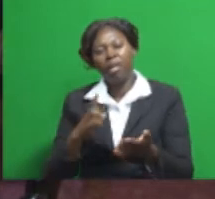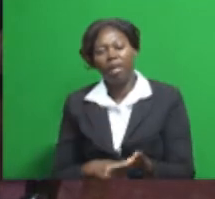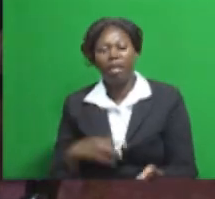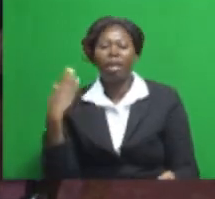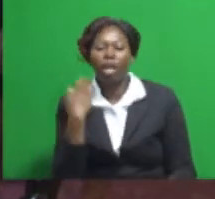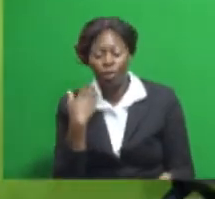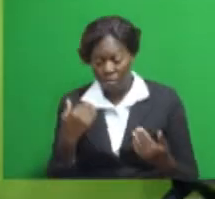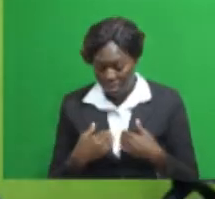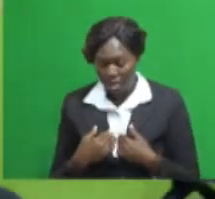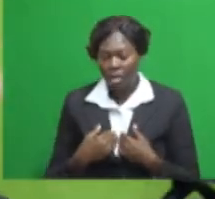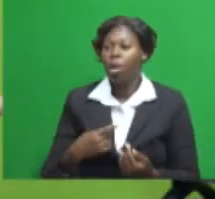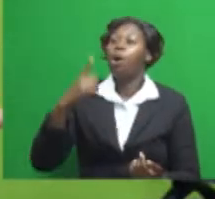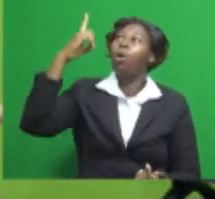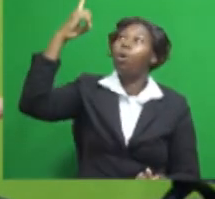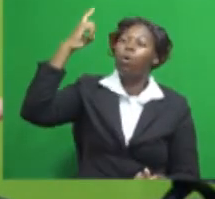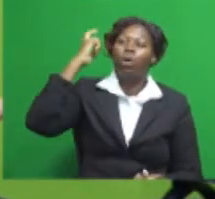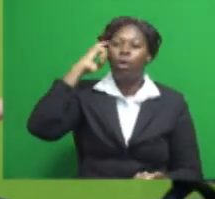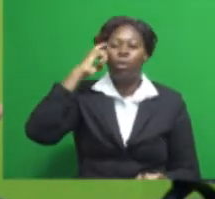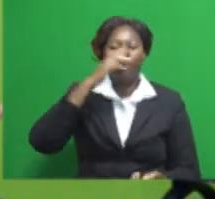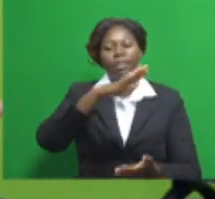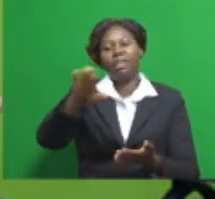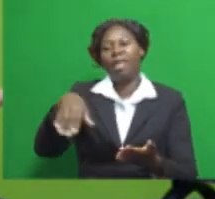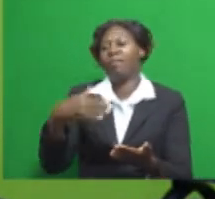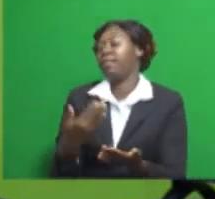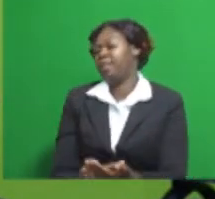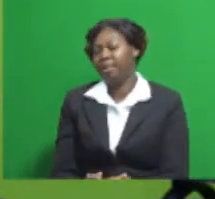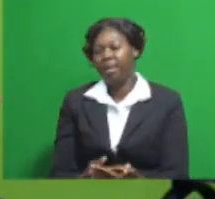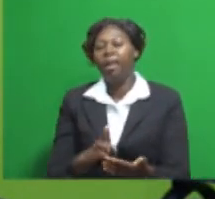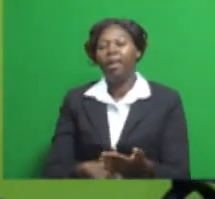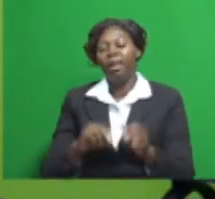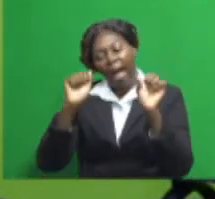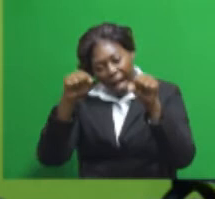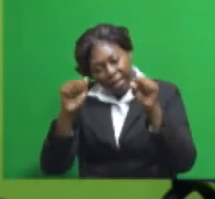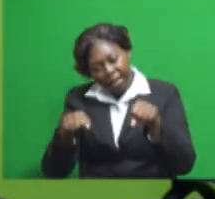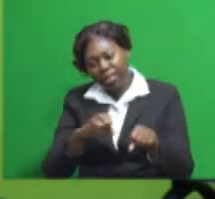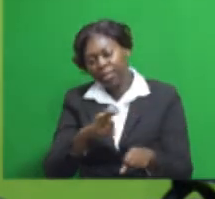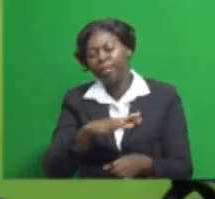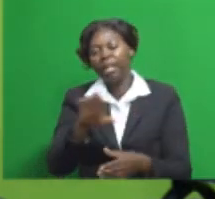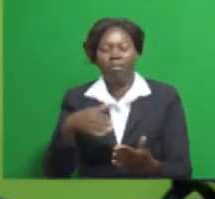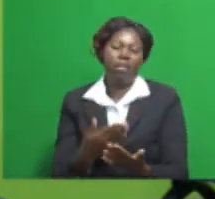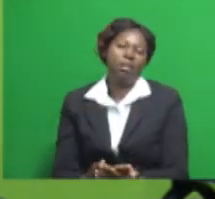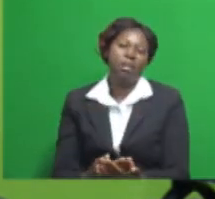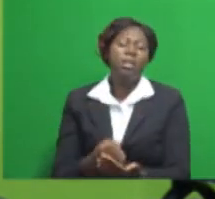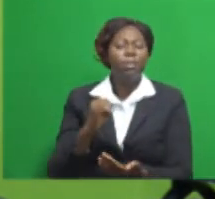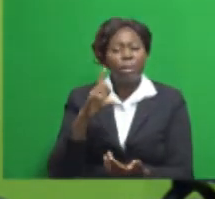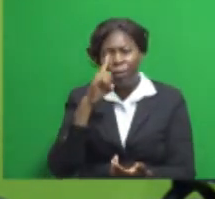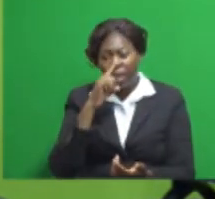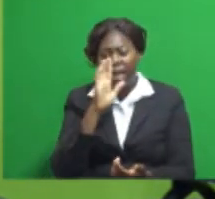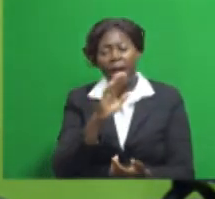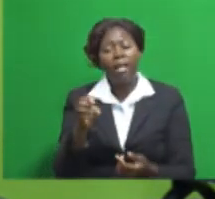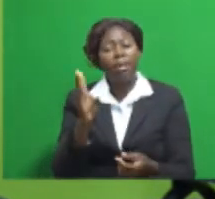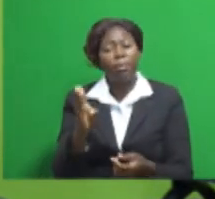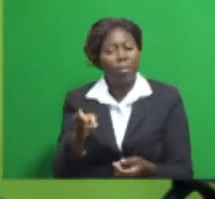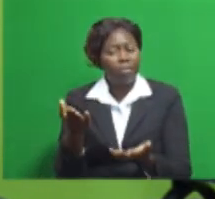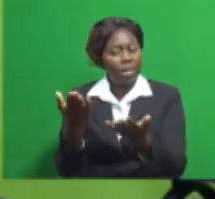kubvumira saka mukubuditsa pfungwa yekuti pazvinoita kunge zvatirwadza toona kunge Mwari asina kuacta isusu tiri